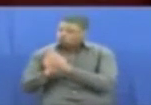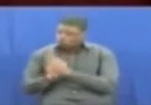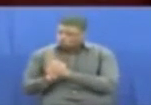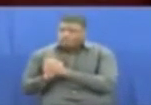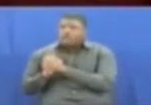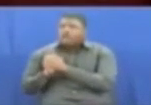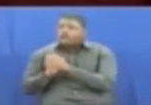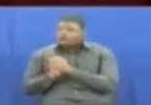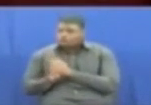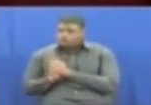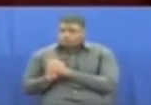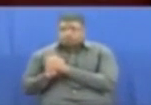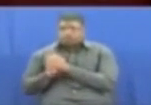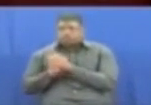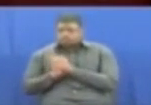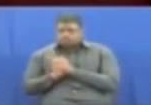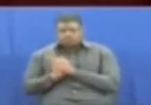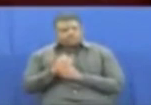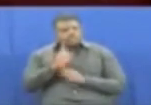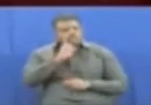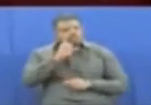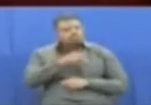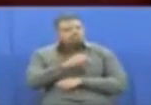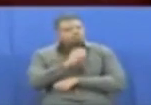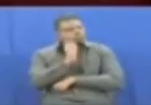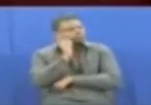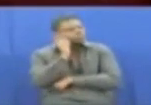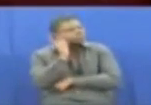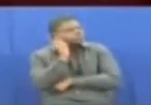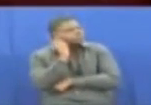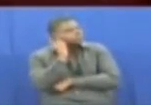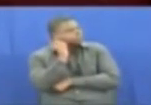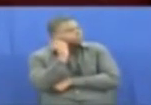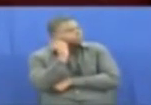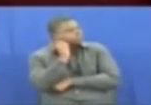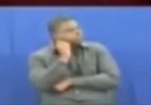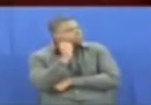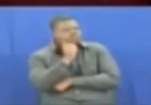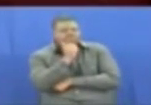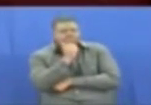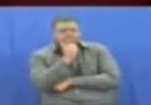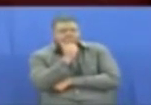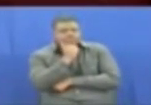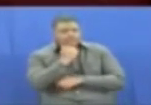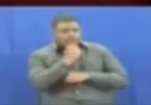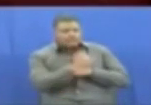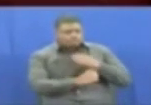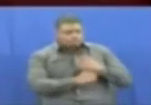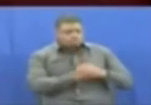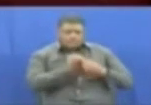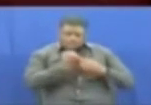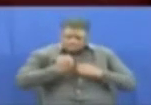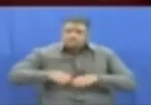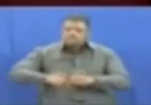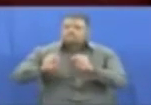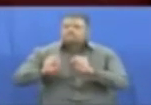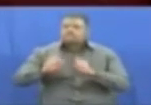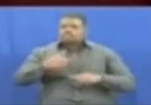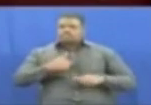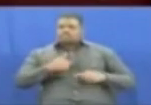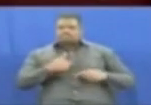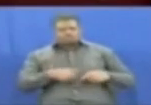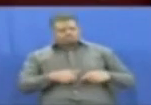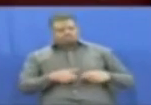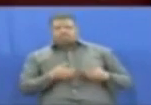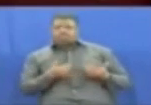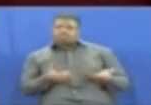atasikiliza kwa umakini mkubwa na kuchukua hatua, lazima kabisa. Kwa hiyo niwatie moyo waheshimiwa